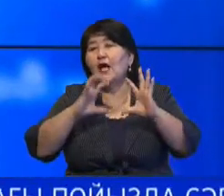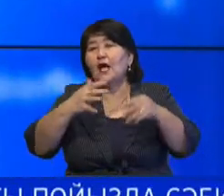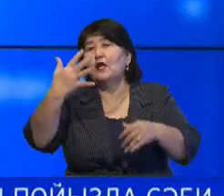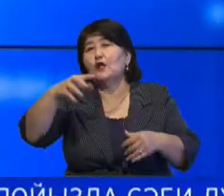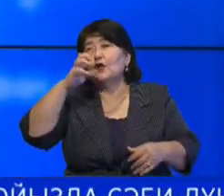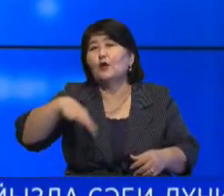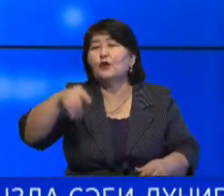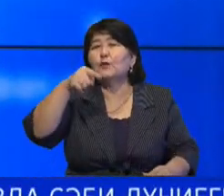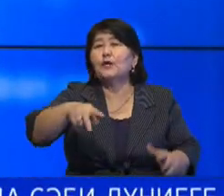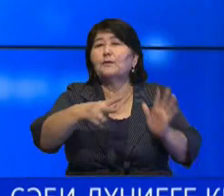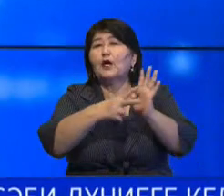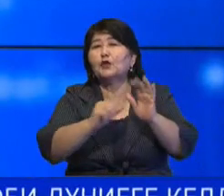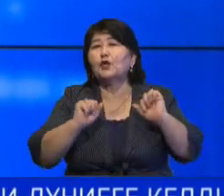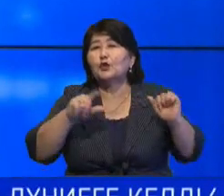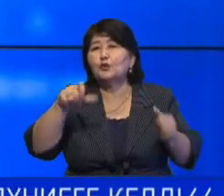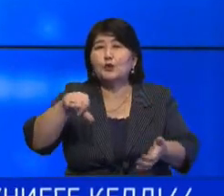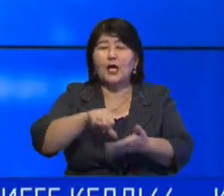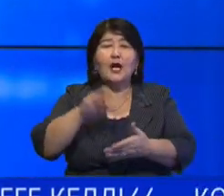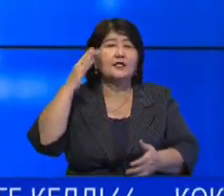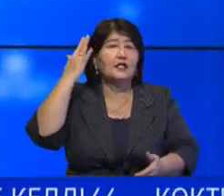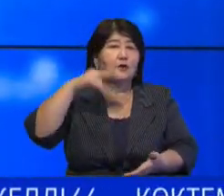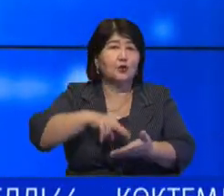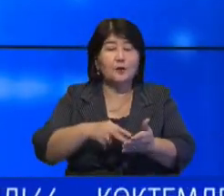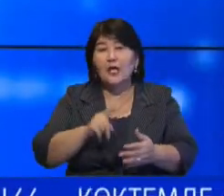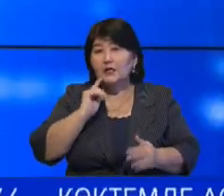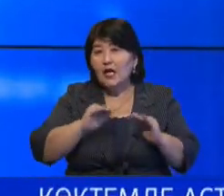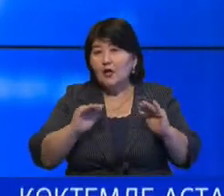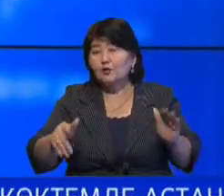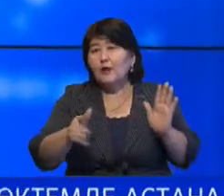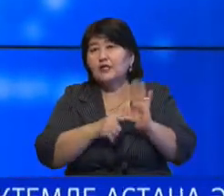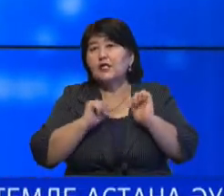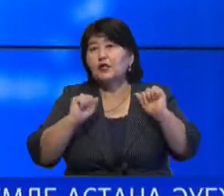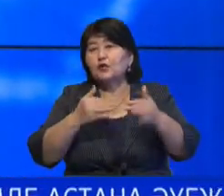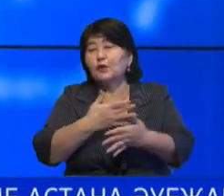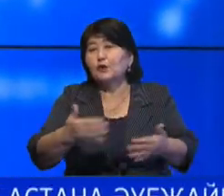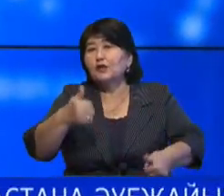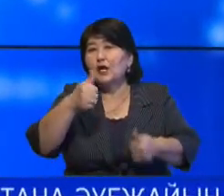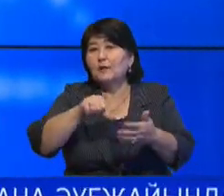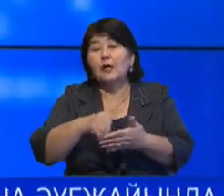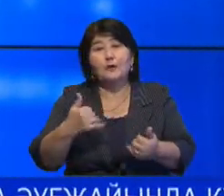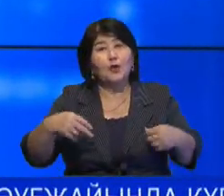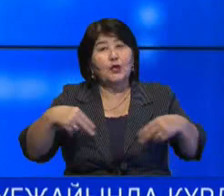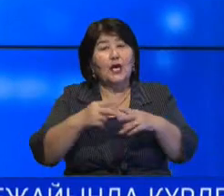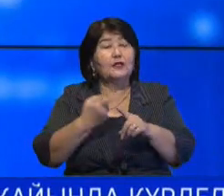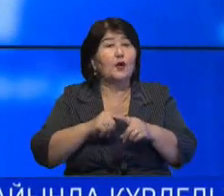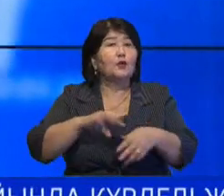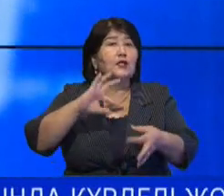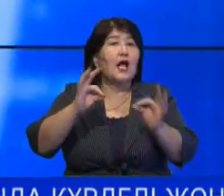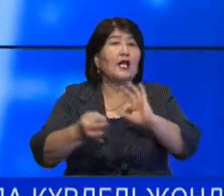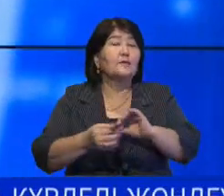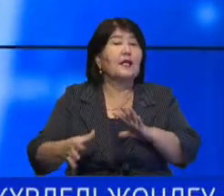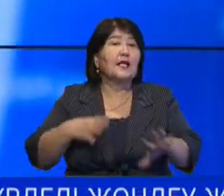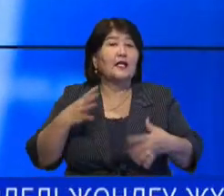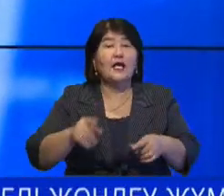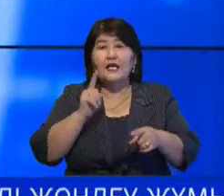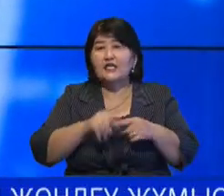20 елінен 1800 спортшы қатысады деп жоспарланған. Жасөспірімдер 7 спорт түрінен бақ сынайды. Бүгін Астанада осы олимпиадаға дайындық